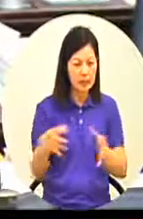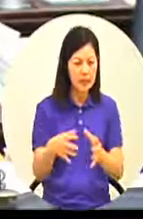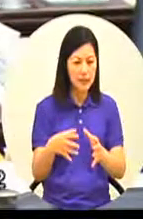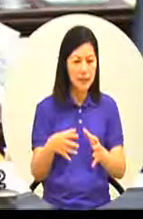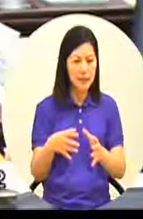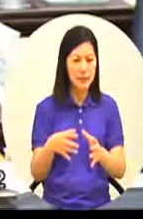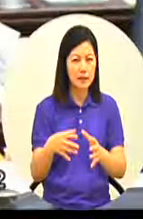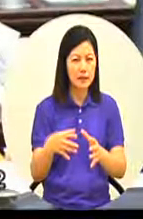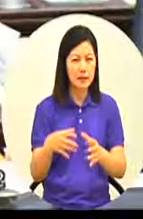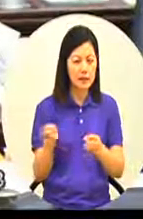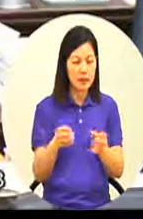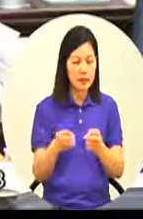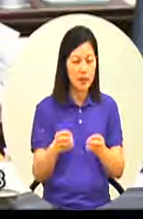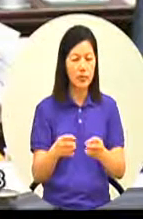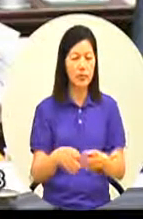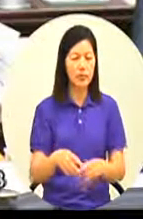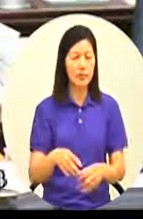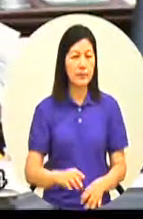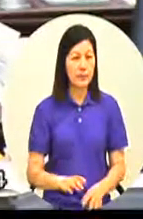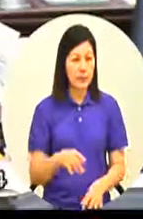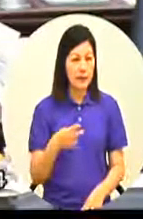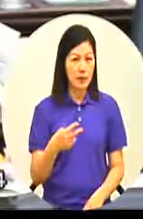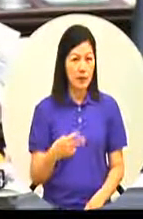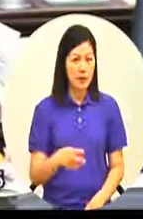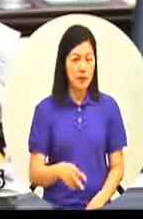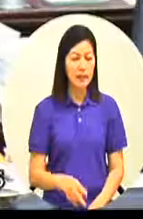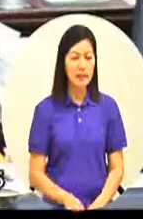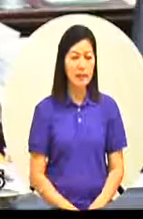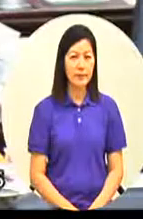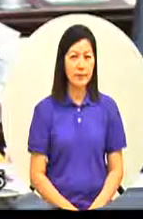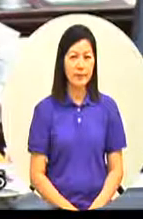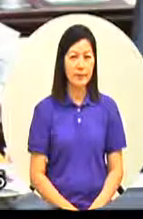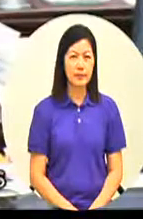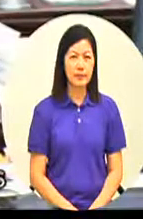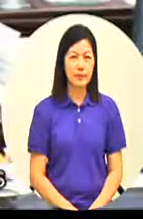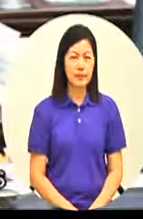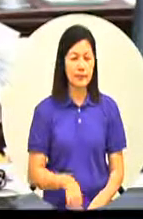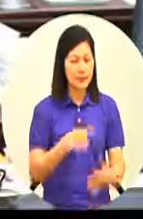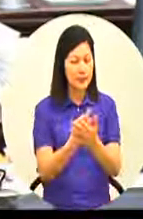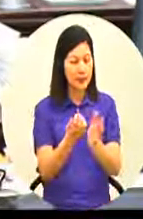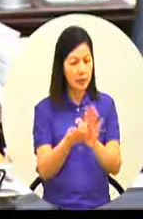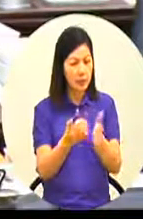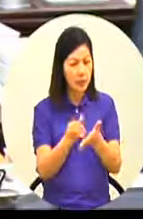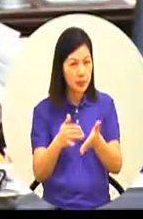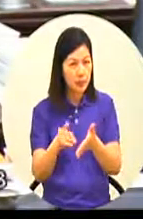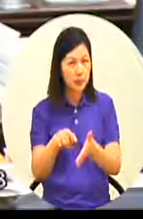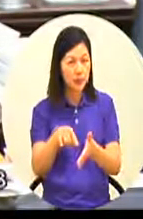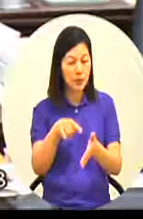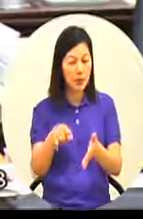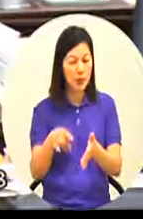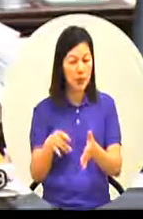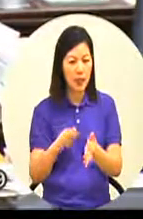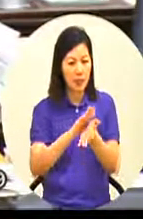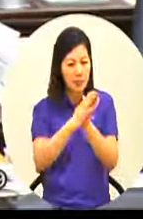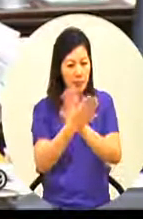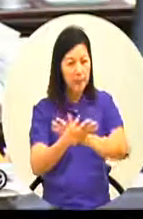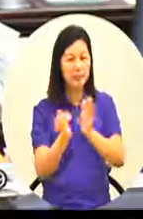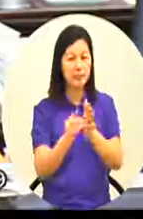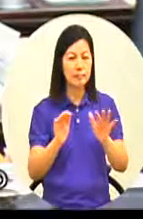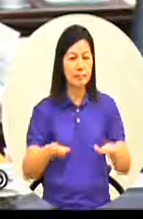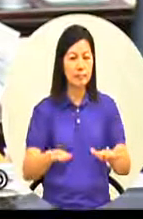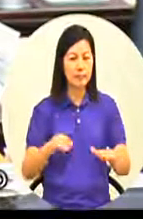接民主的一个实践。那从这个部分，我们其实也看到参与式预算，它其实演变到现在。那甚至在